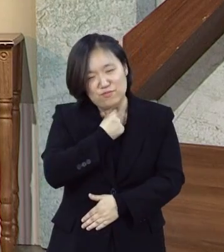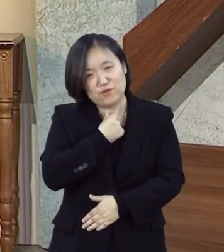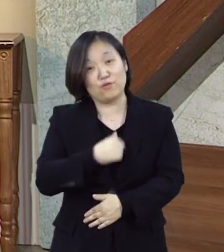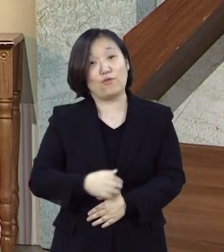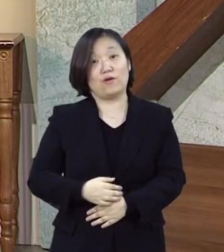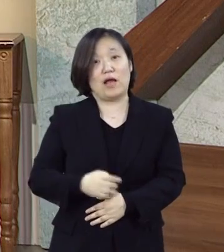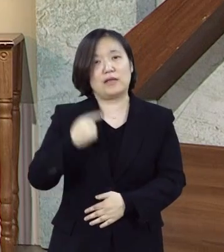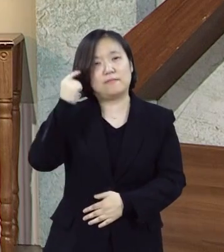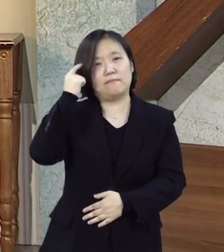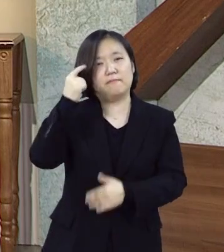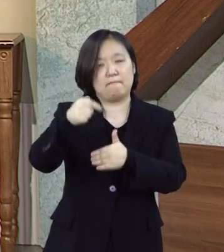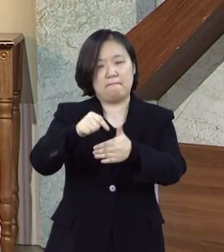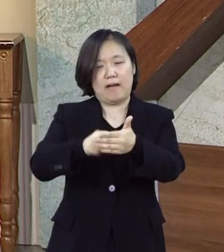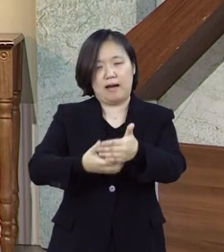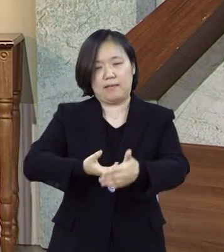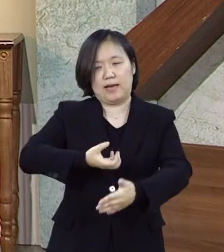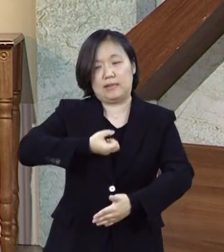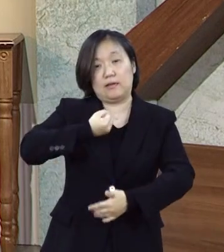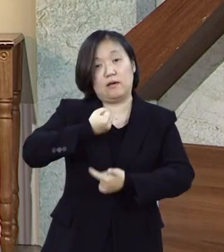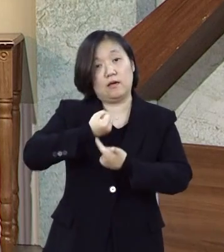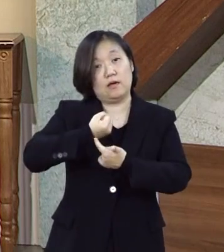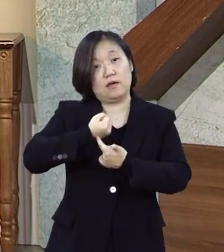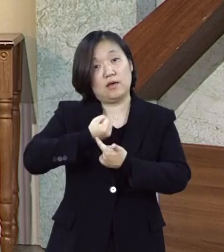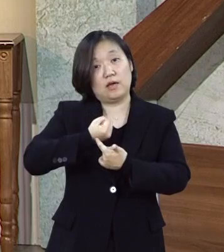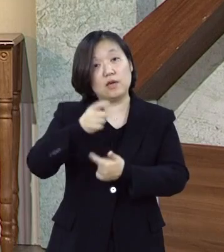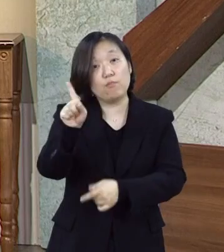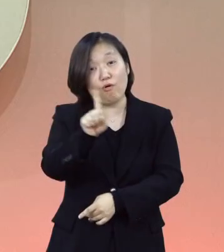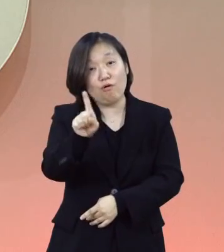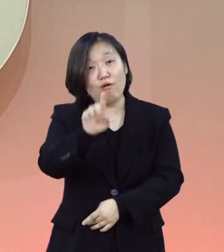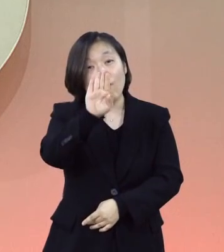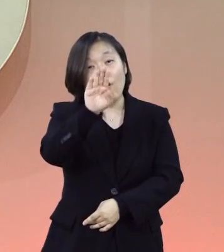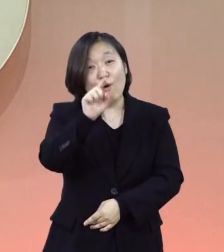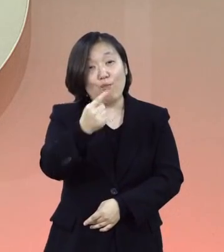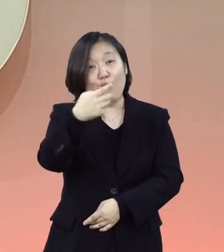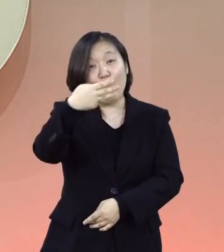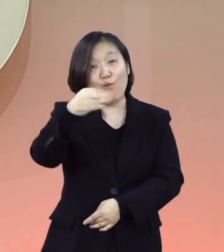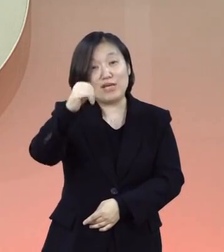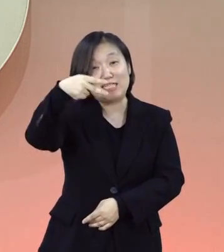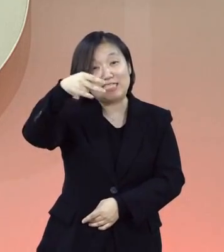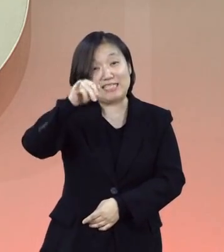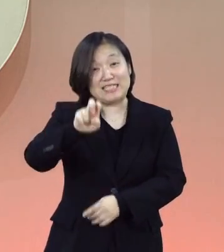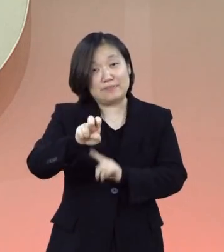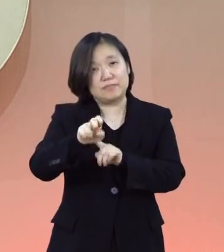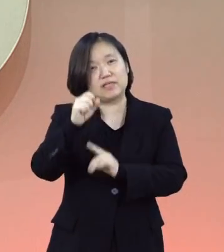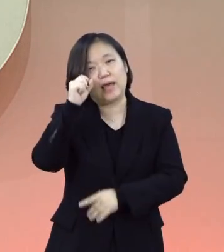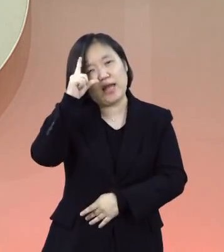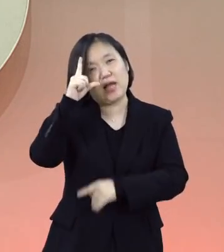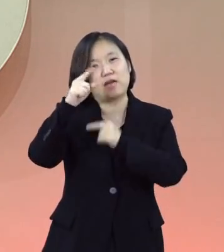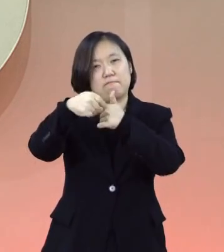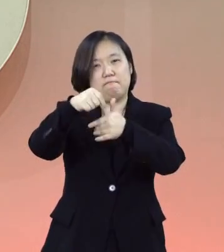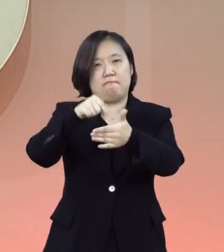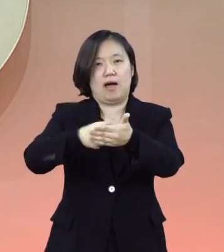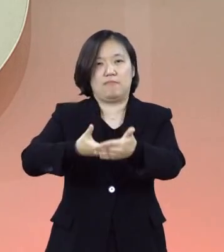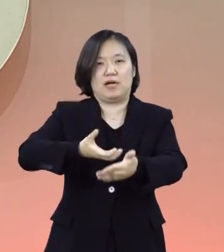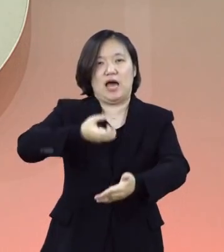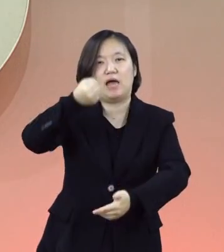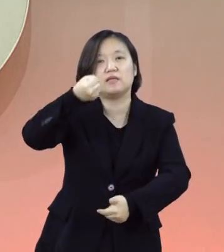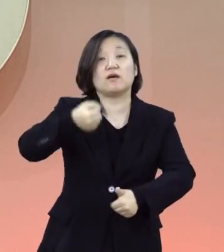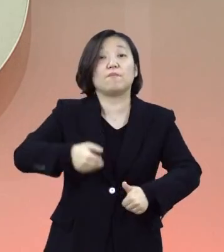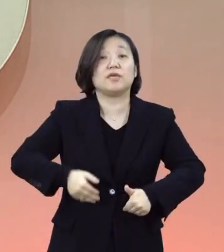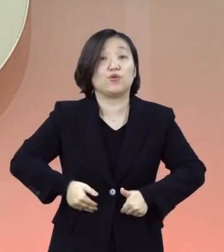이 마음을 보리심이라고 합니다. 뭐라고요? 보리심이라고 합니다. 이